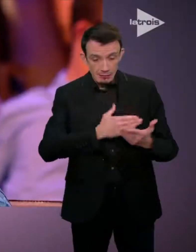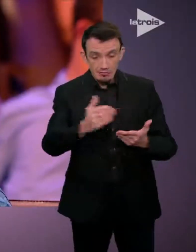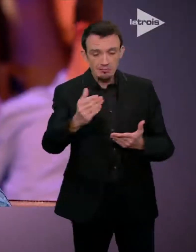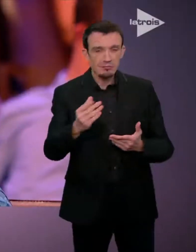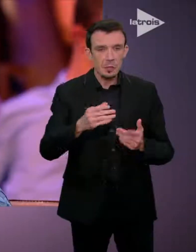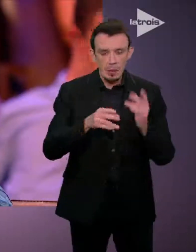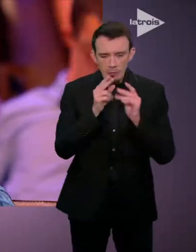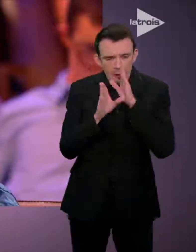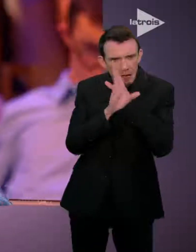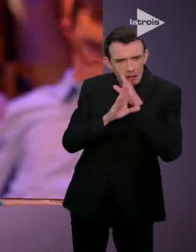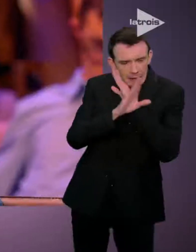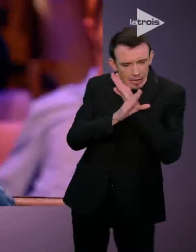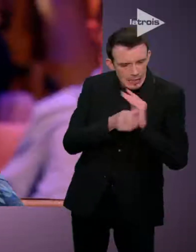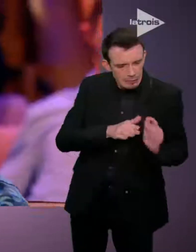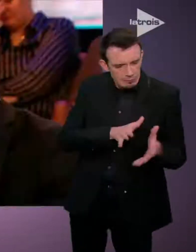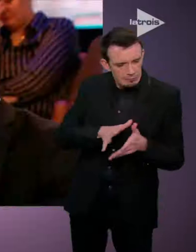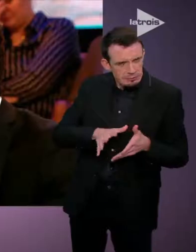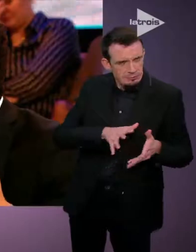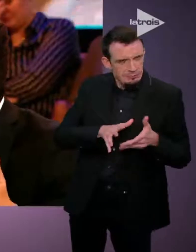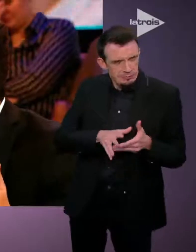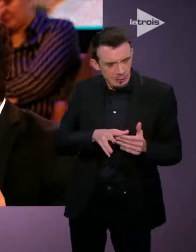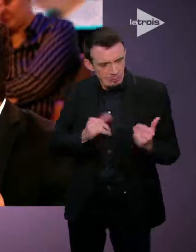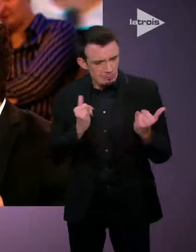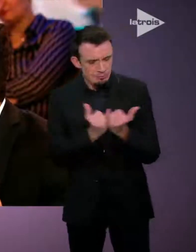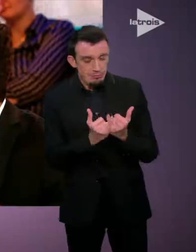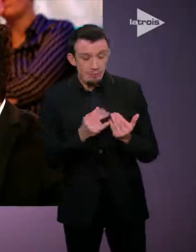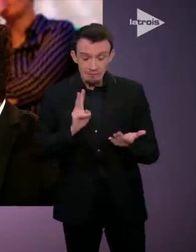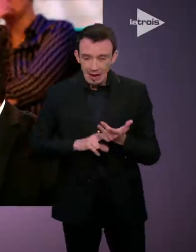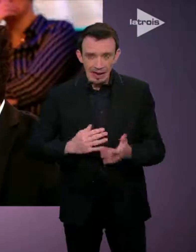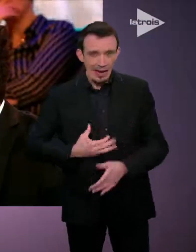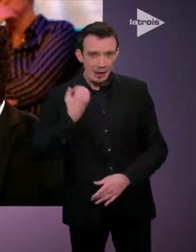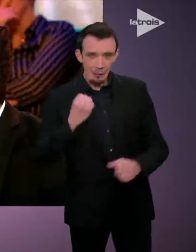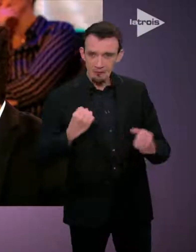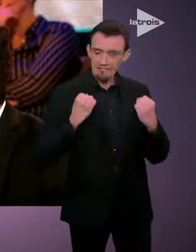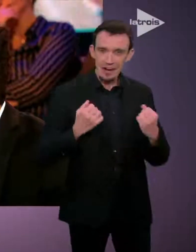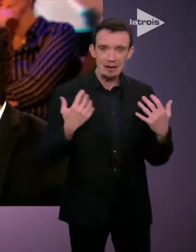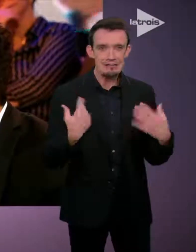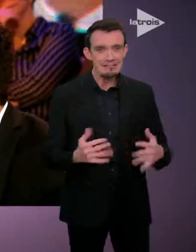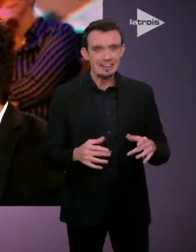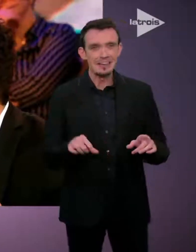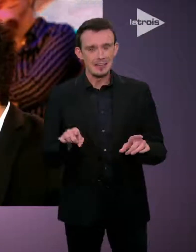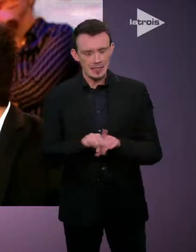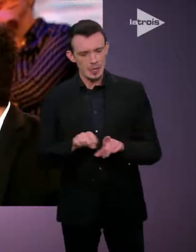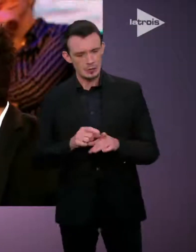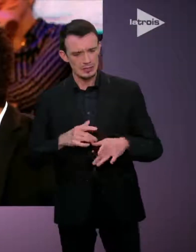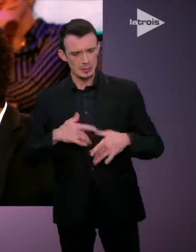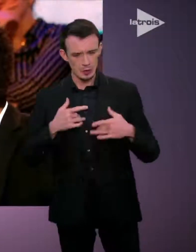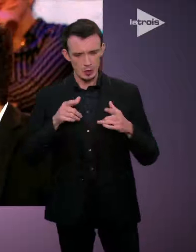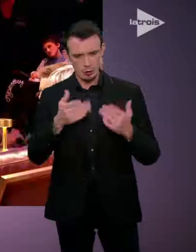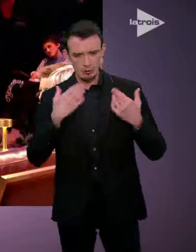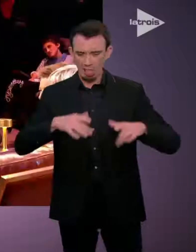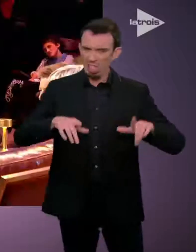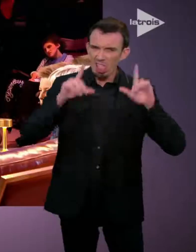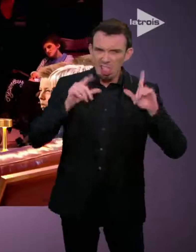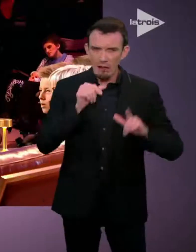autres ils entendent, tu vois. Donc c'est une forme de super pouvoir. Et je trouve qu'en plus de ça, tu as un super pouvoir que tu manies avec beaucoup d'humilité. Tu